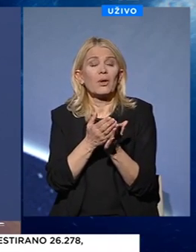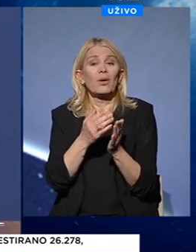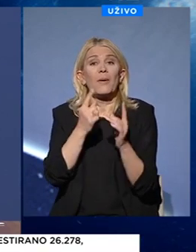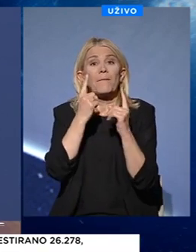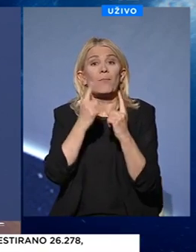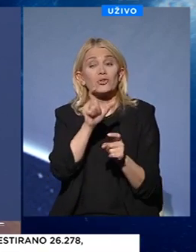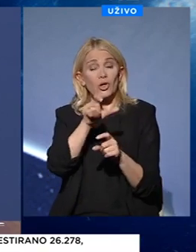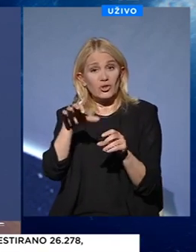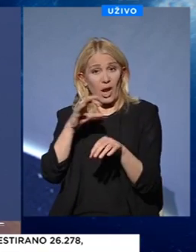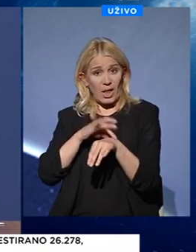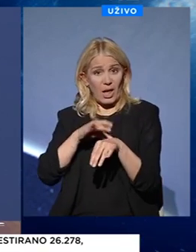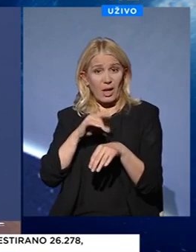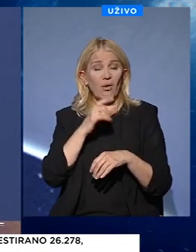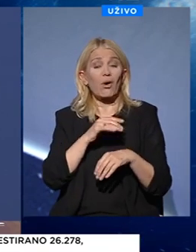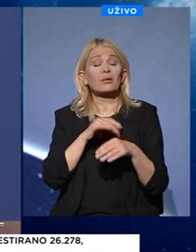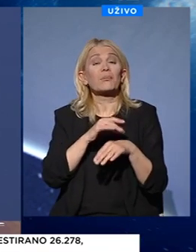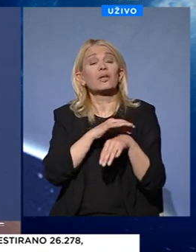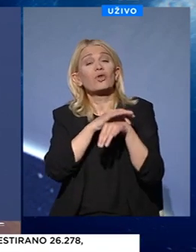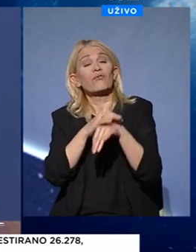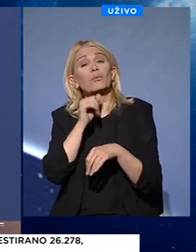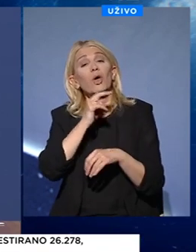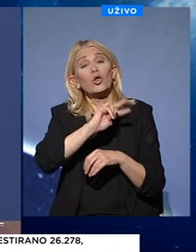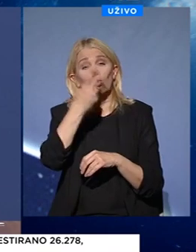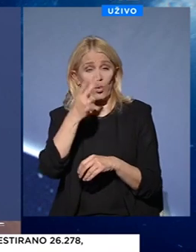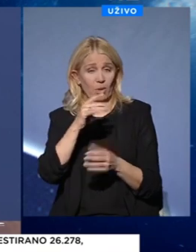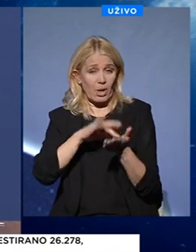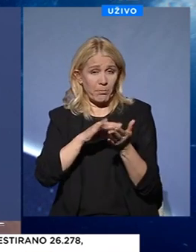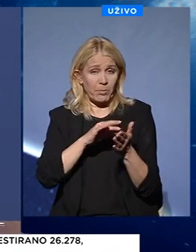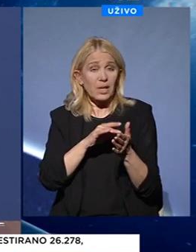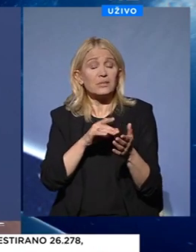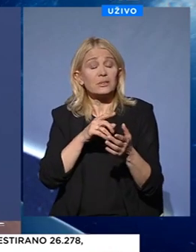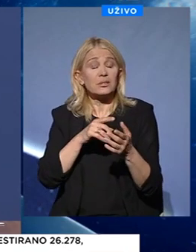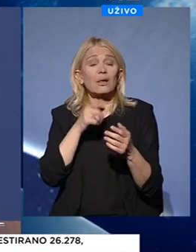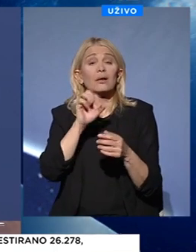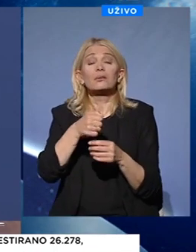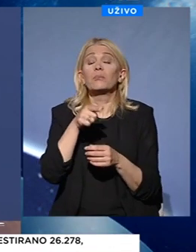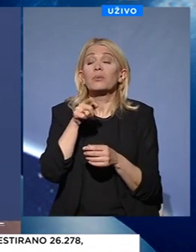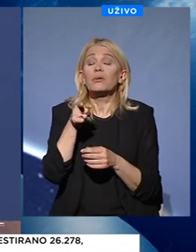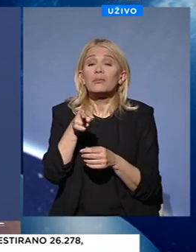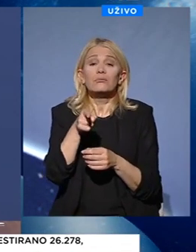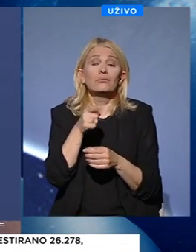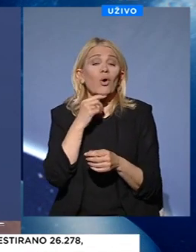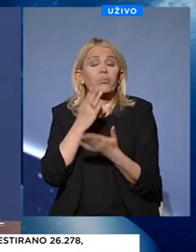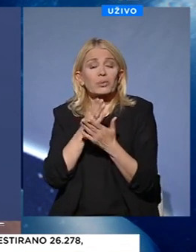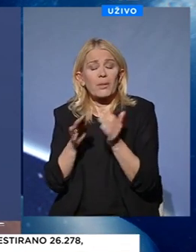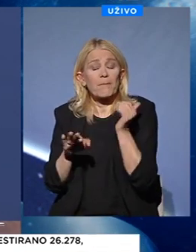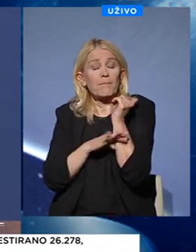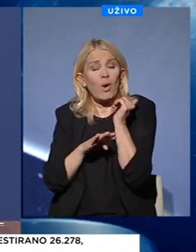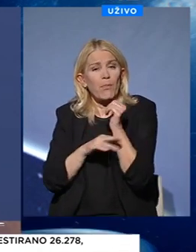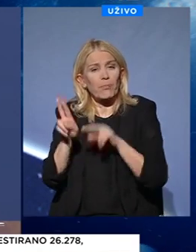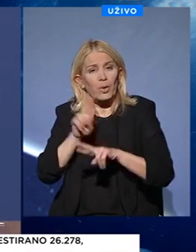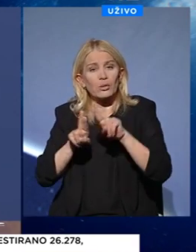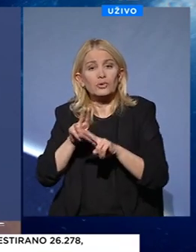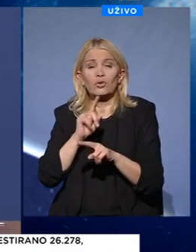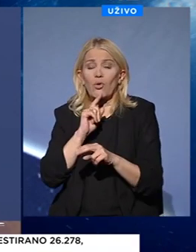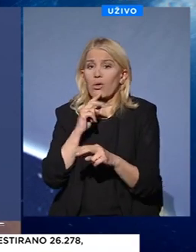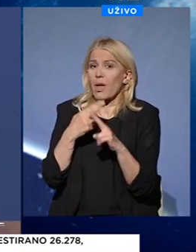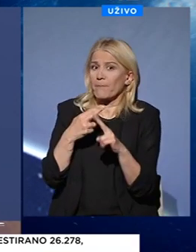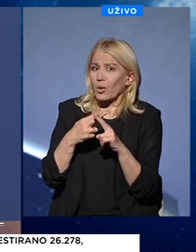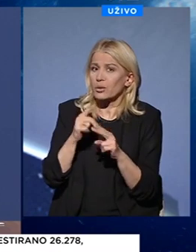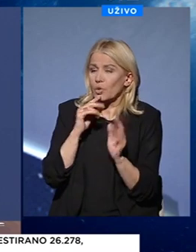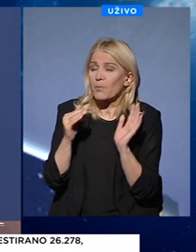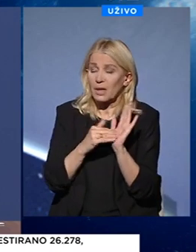postojeće lekare, ako treba da dovedemo i sa drugih mesta, da bi mogla da se ukaže pomoć adekvatno svima onima koja je